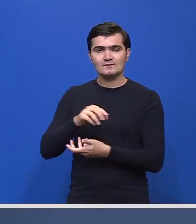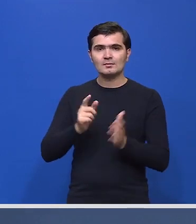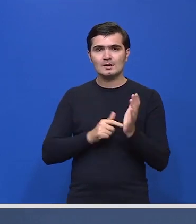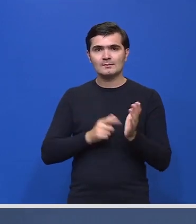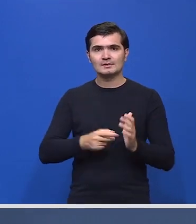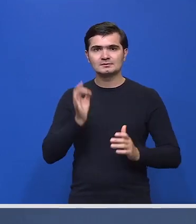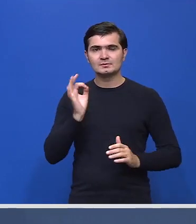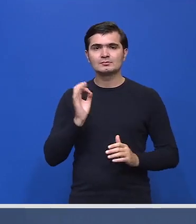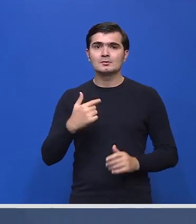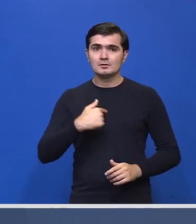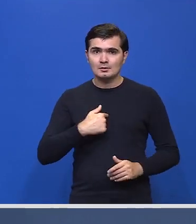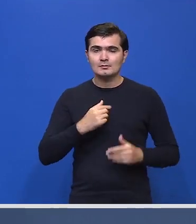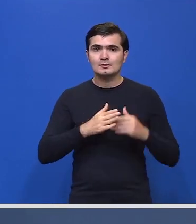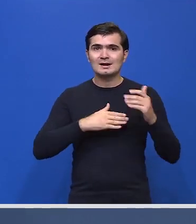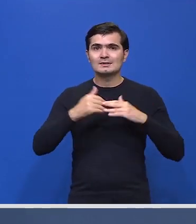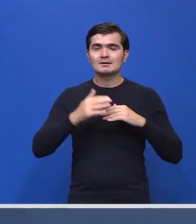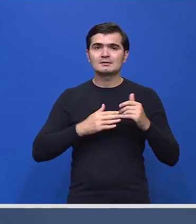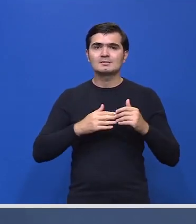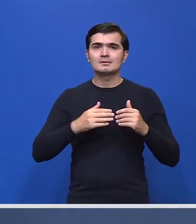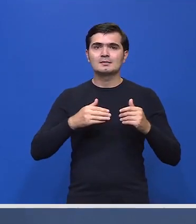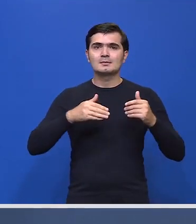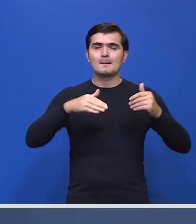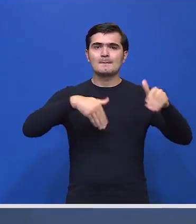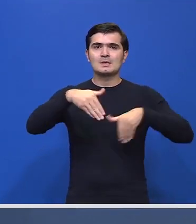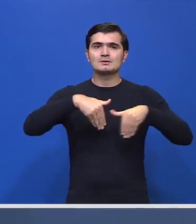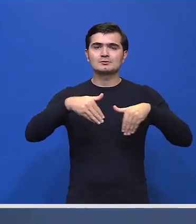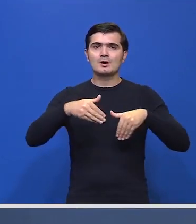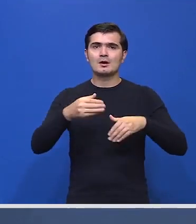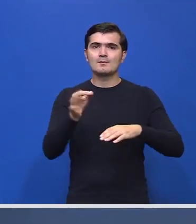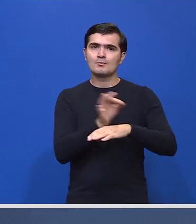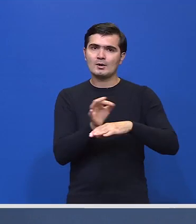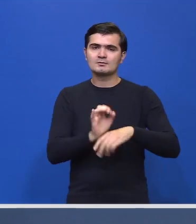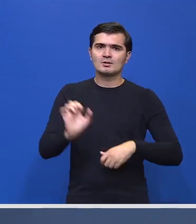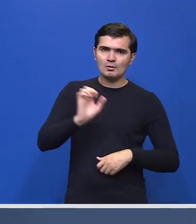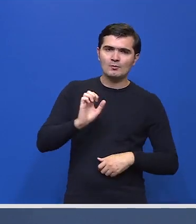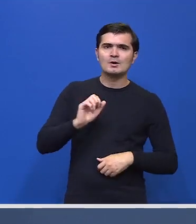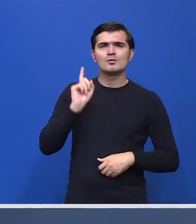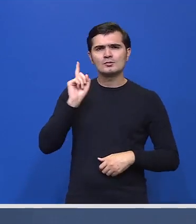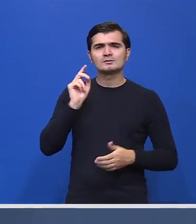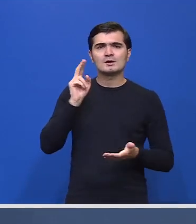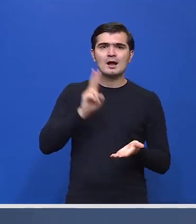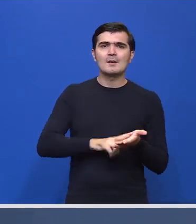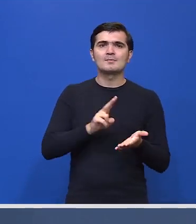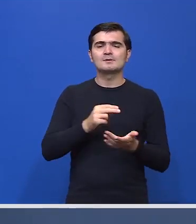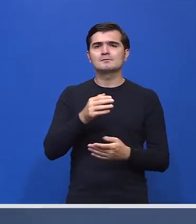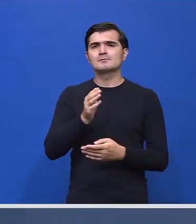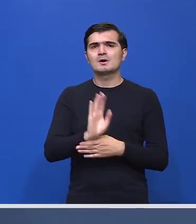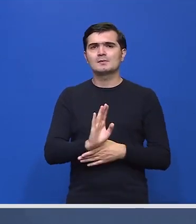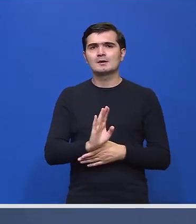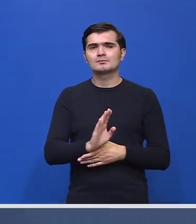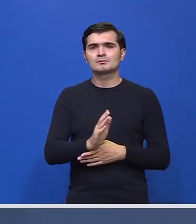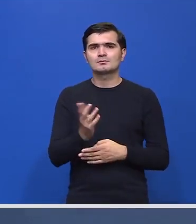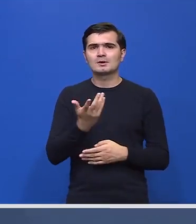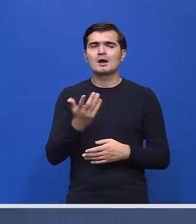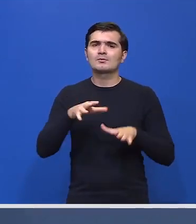speciale? Eu, în calitate de ministru al investițiilor și proiectelor europene, voi pune în aplicare mandatul pe care